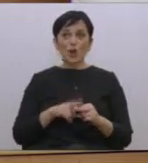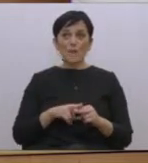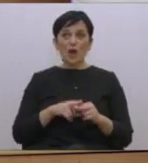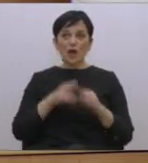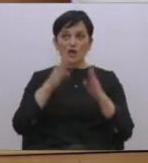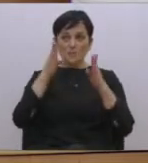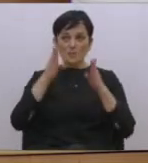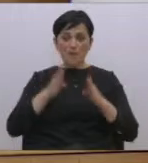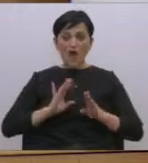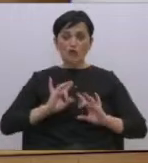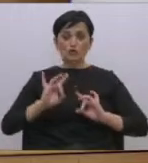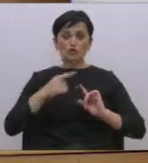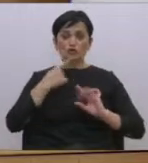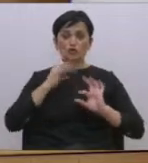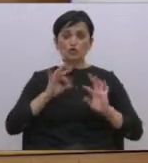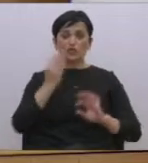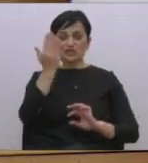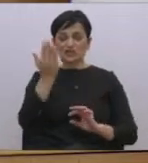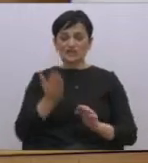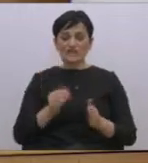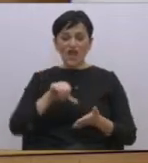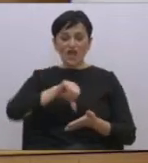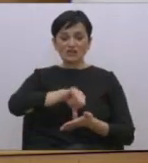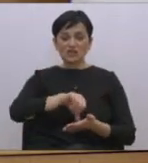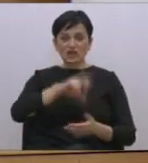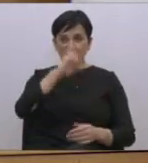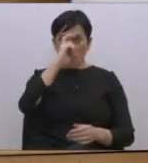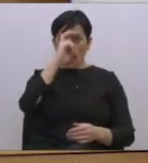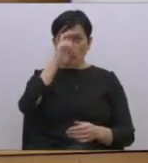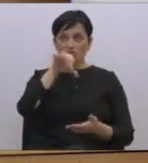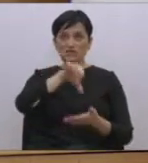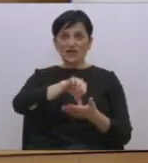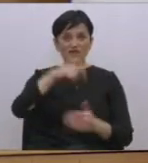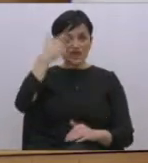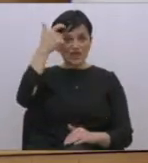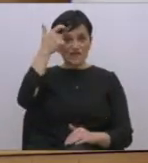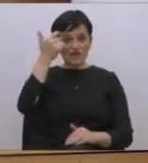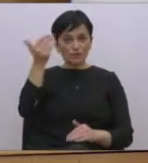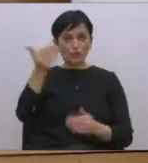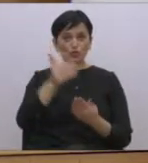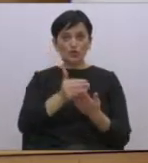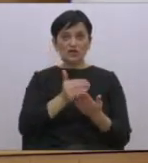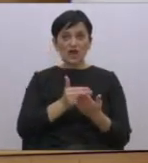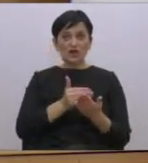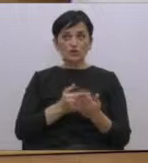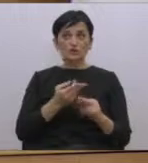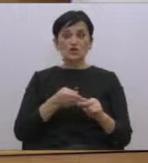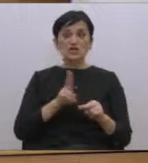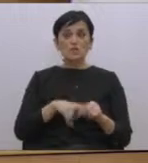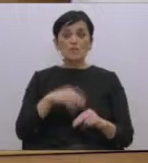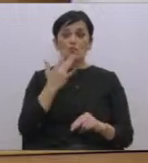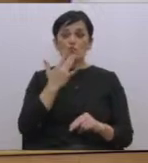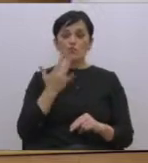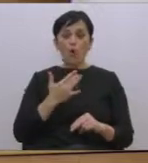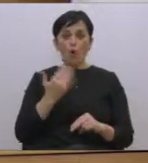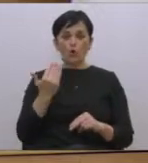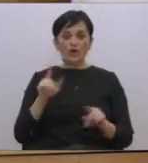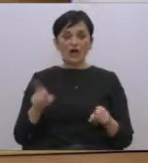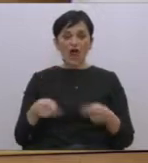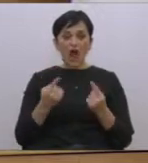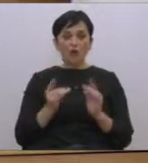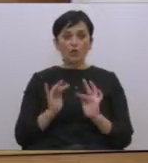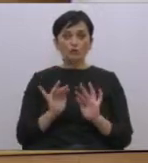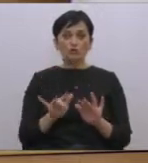personalizeba, imitom rom tkven tsarmoadgent khelisuflebas, tsarmoadgent Ivanishvilis rejims da im politikas romelsats is